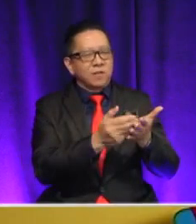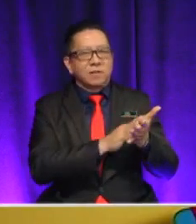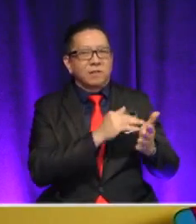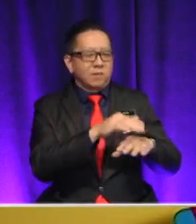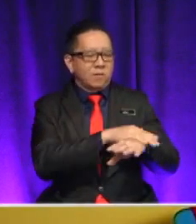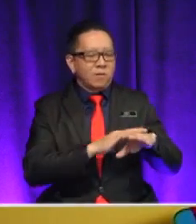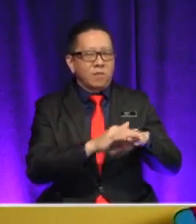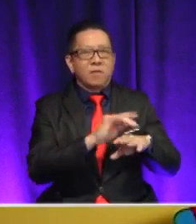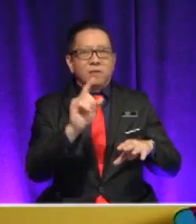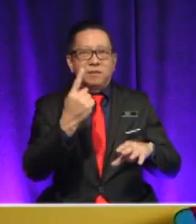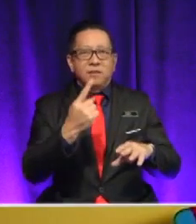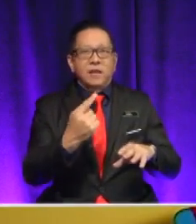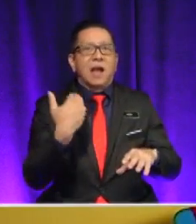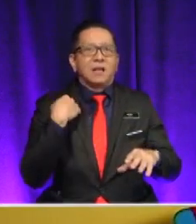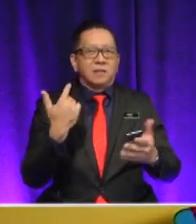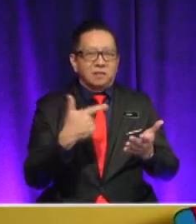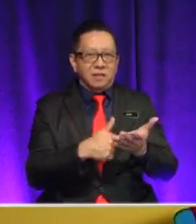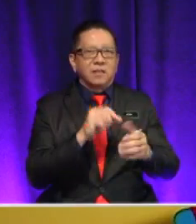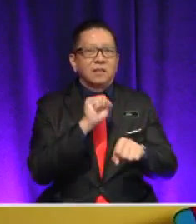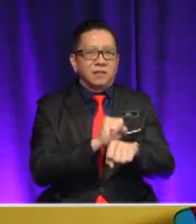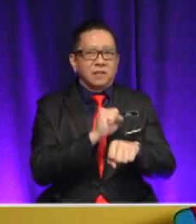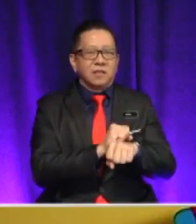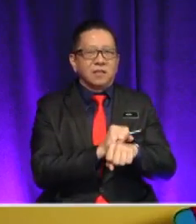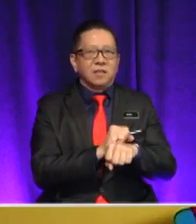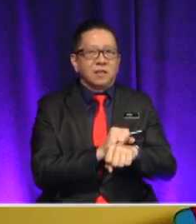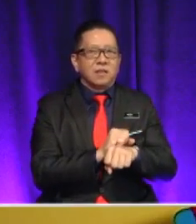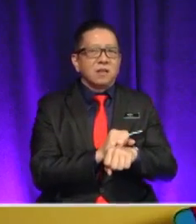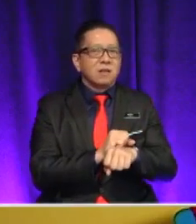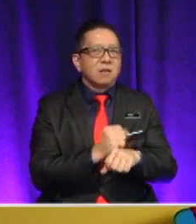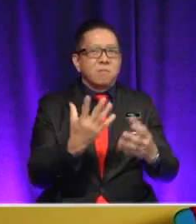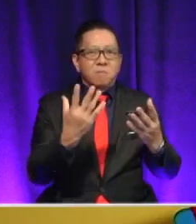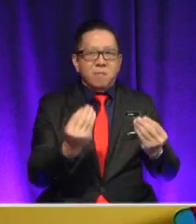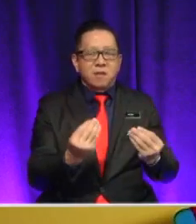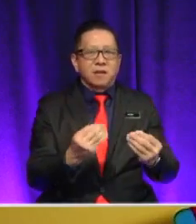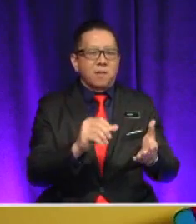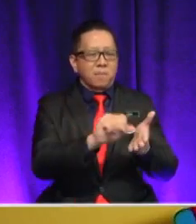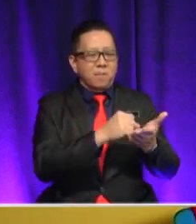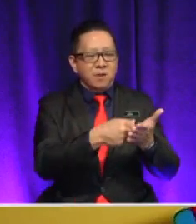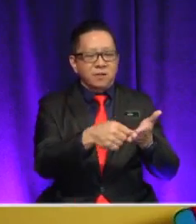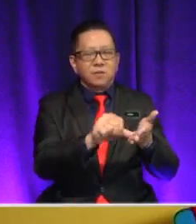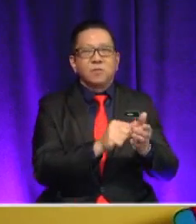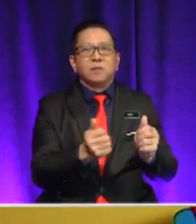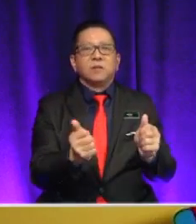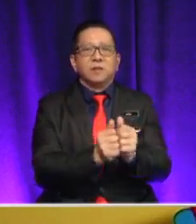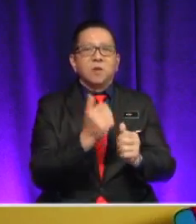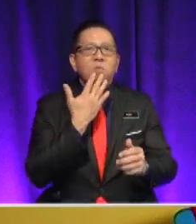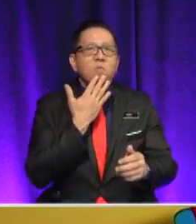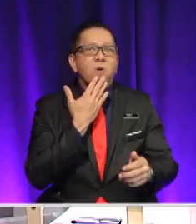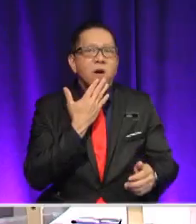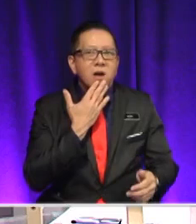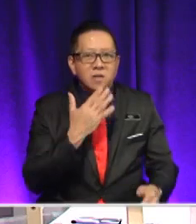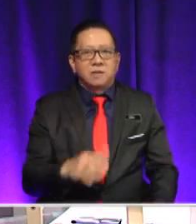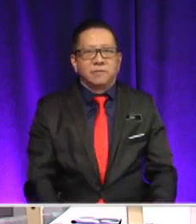tapi kita Ada lagi satu kerja yaitu kita basah akan berusaha menggunakan wahana air kalian